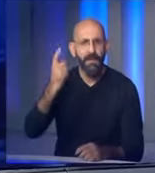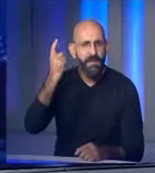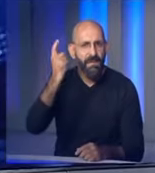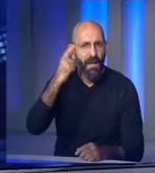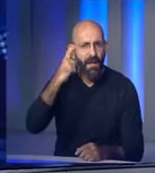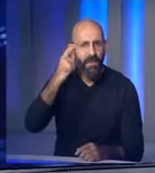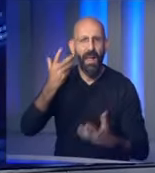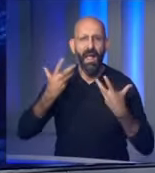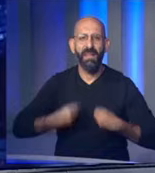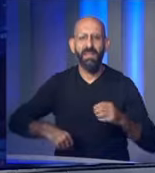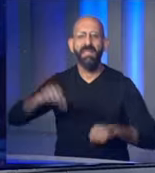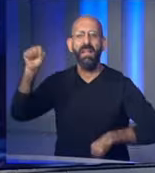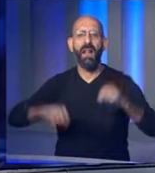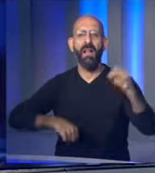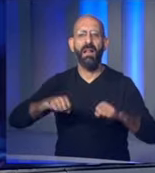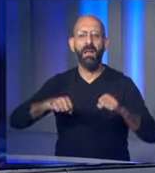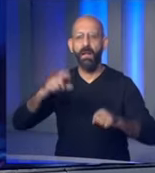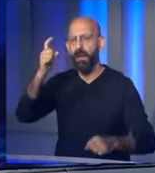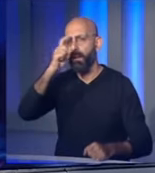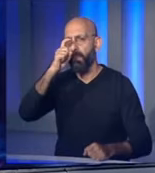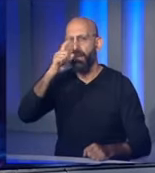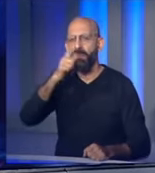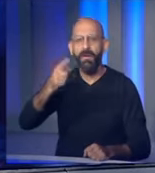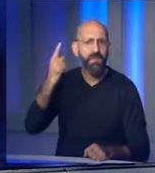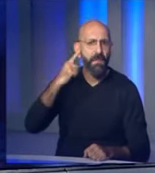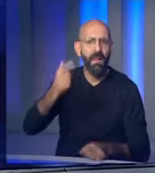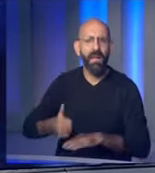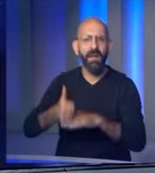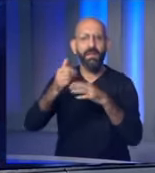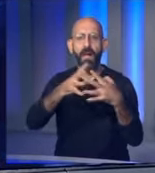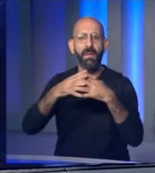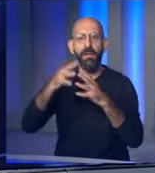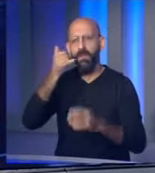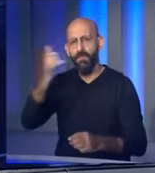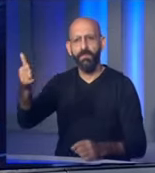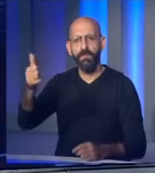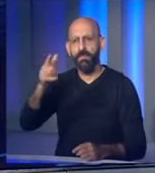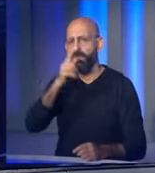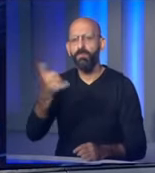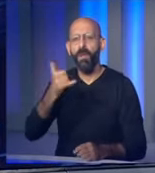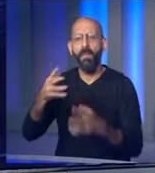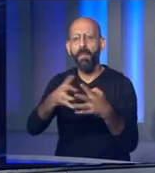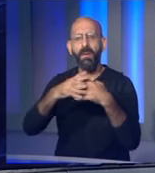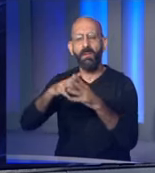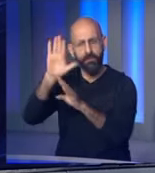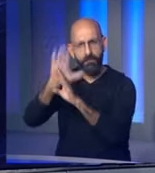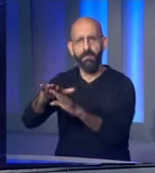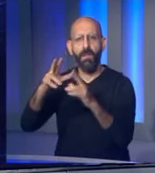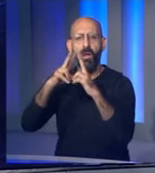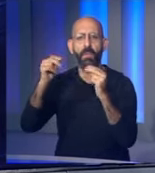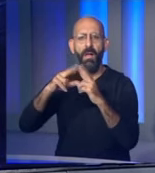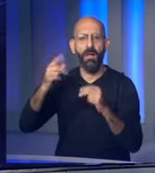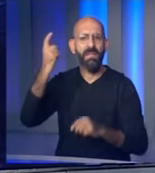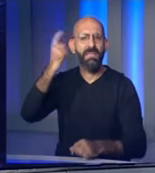اهلا بكم لمناسبه عيد الاستقلال تلقى رئيس مجلس النواب نبيه بري برقيه التهنئه من الرئيس الامريكي جو بايدن جاء فيها انه بالنيابه عن شعب